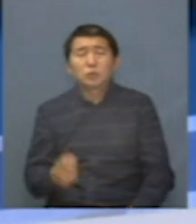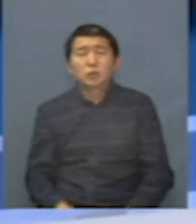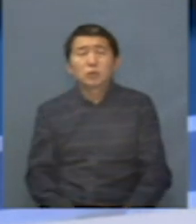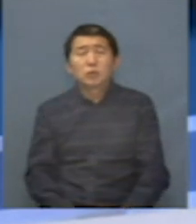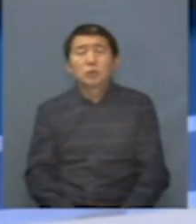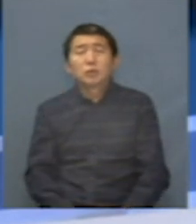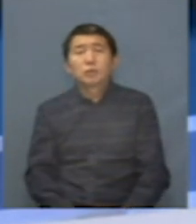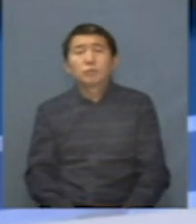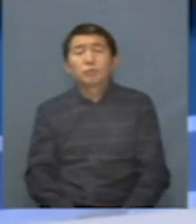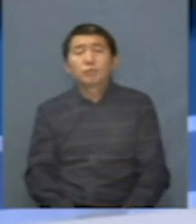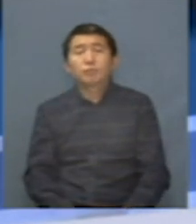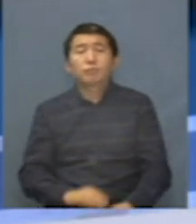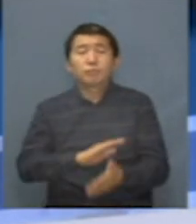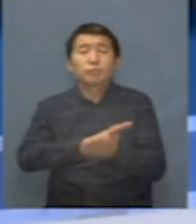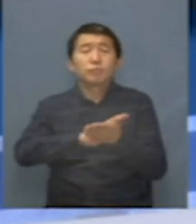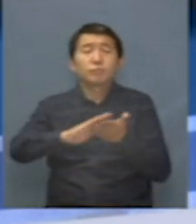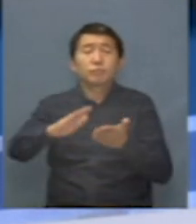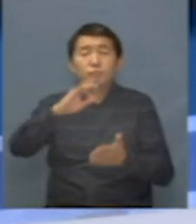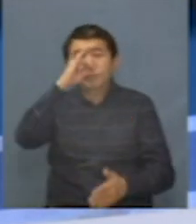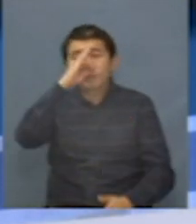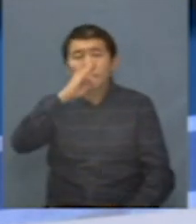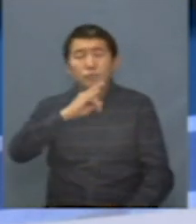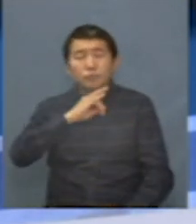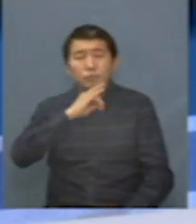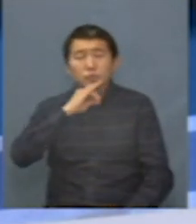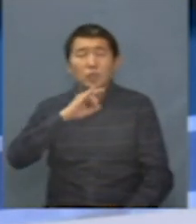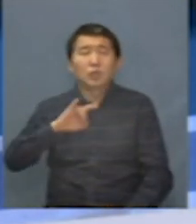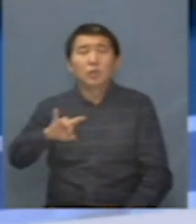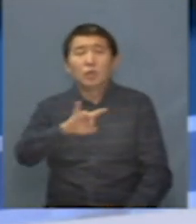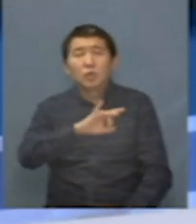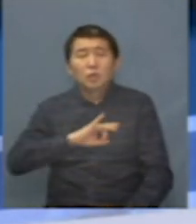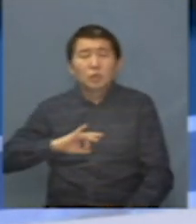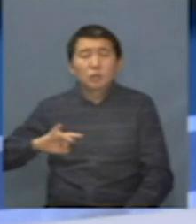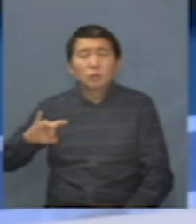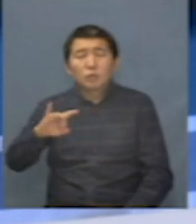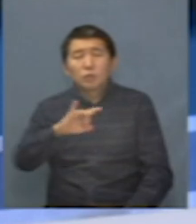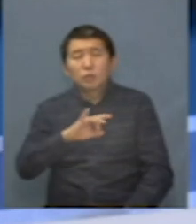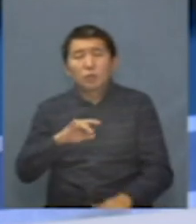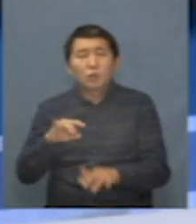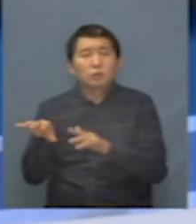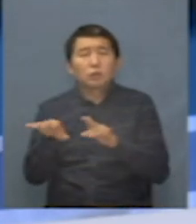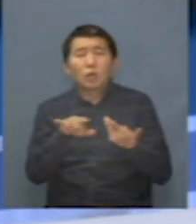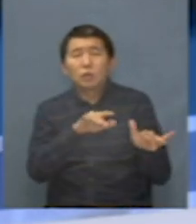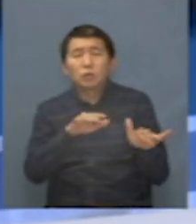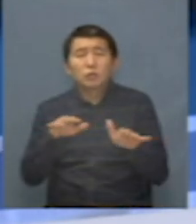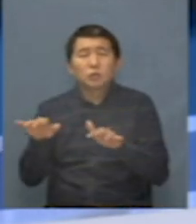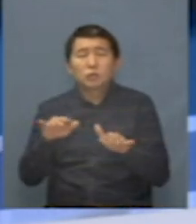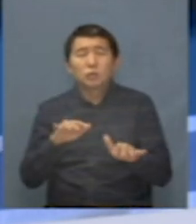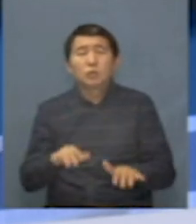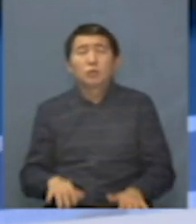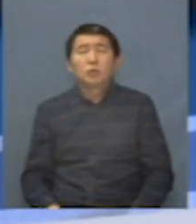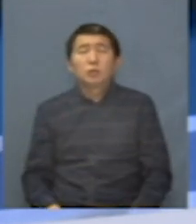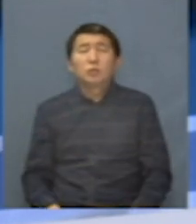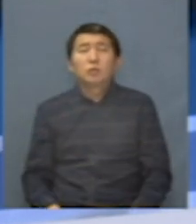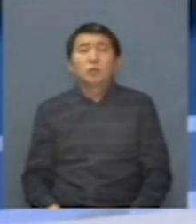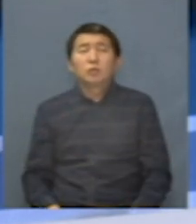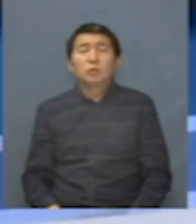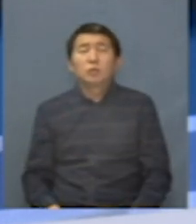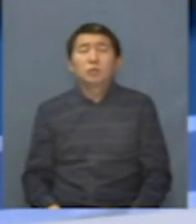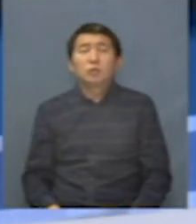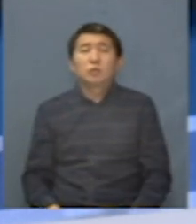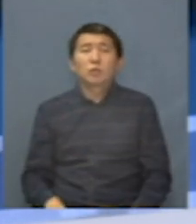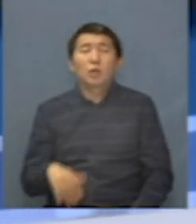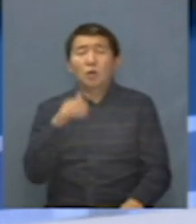Таза Қазақстан республикалық экологиялық акциясының аясында таза бұлақ апталығы жалғасуда. Шараға облыстың әр елді мекен тұрғындары